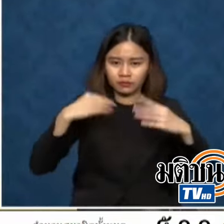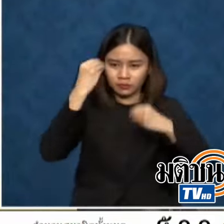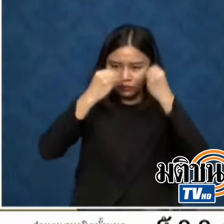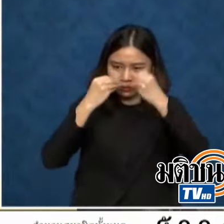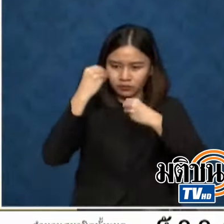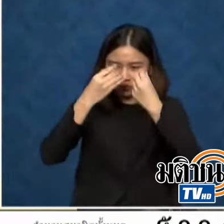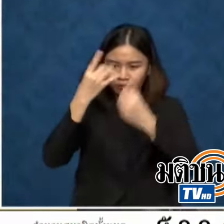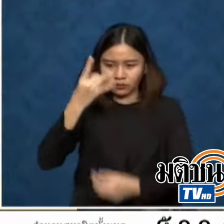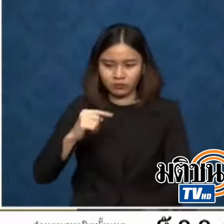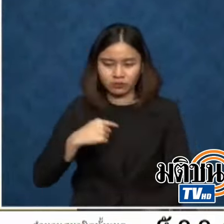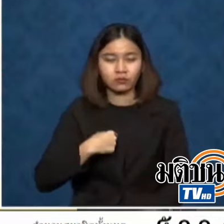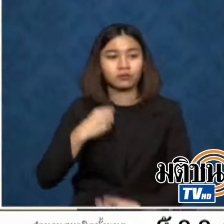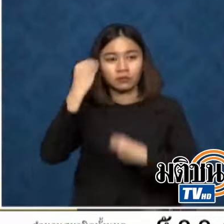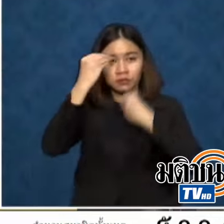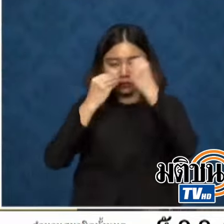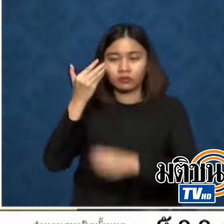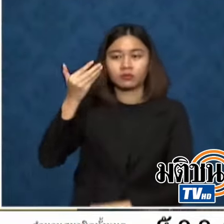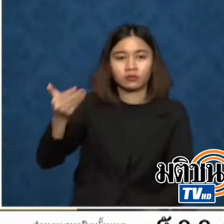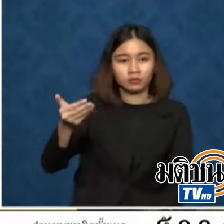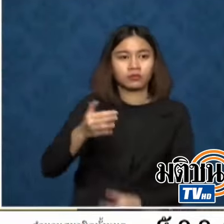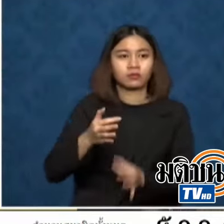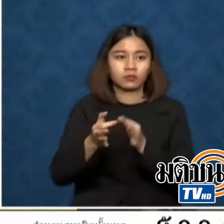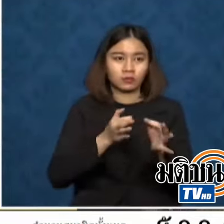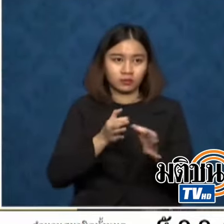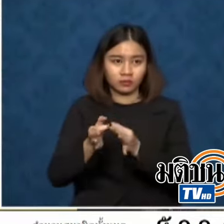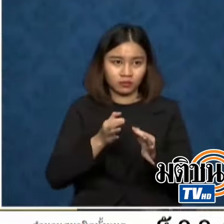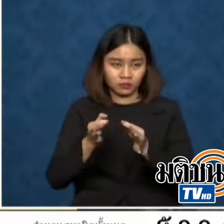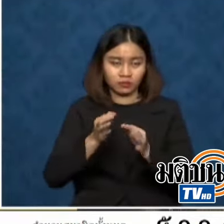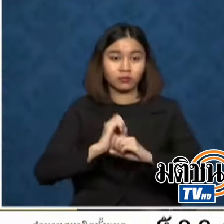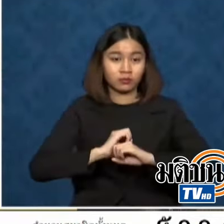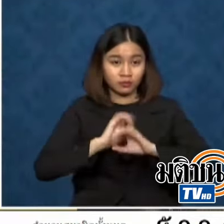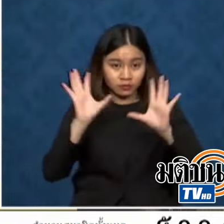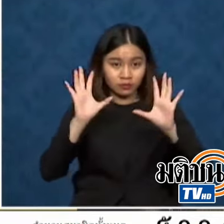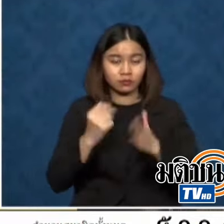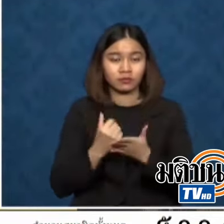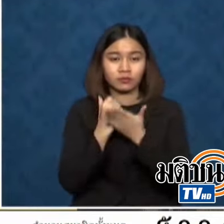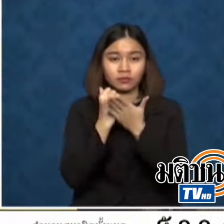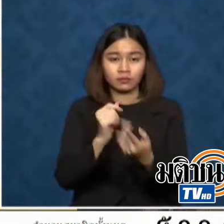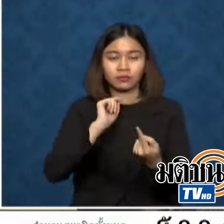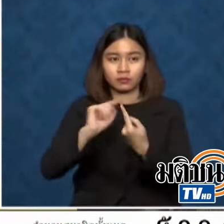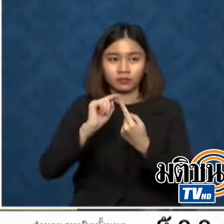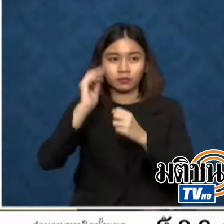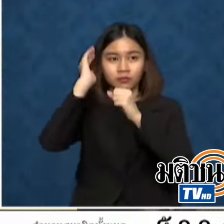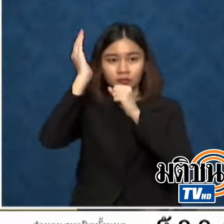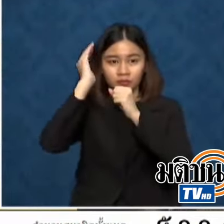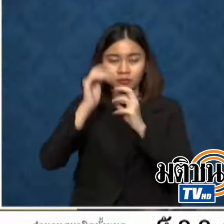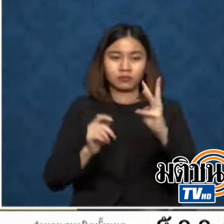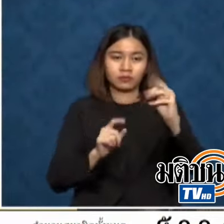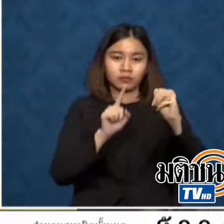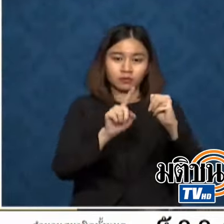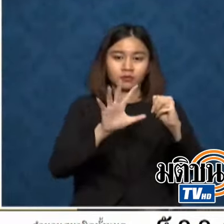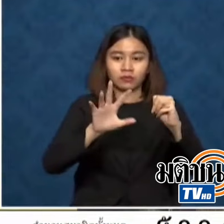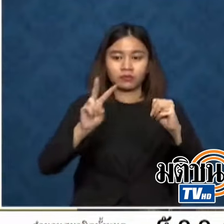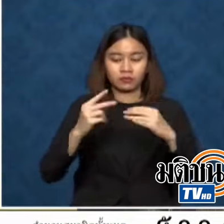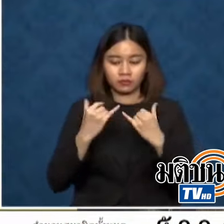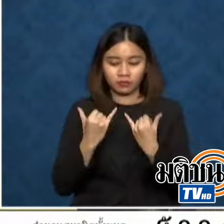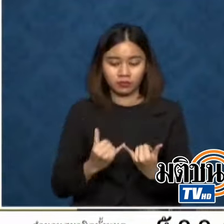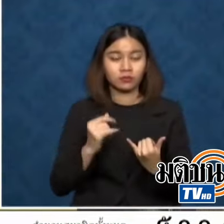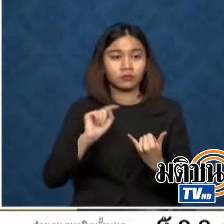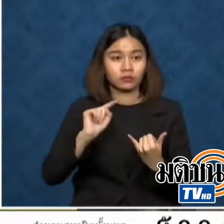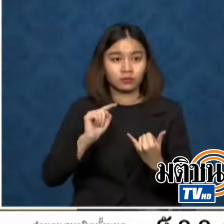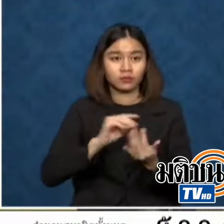แล้วฝั่งของผมงงท่านเนี่ยก็จะได้อธิบายให้ท่านฟังก็จะได้ทำให้การอภิปรายมาตรา 152ในวันนี้เนี่ย